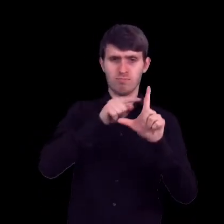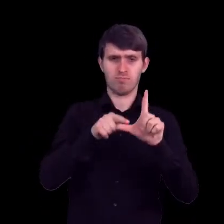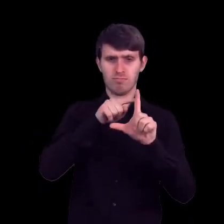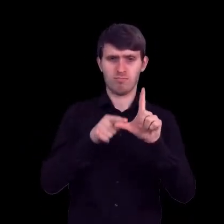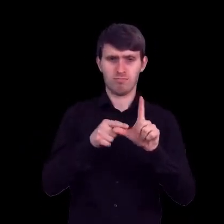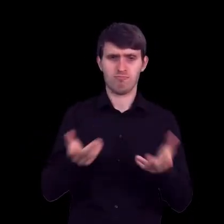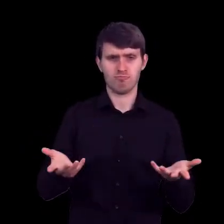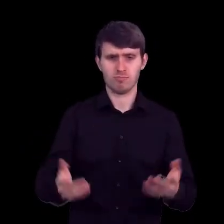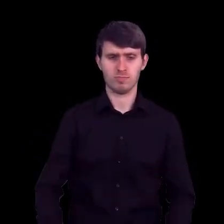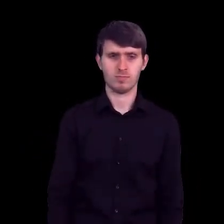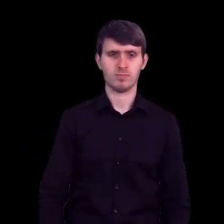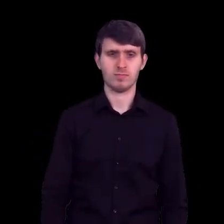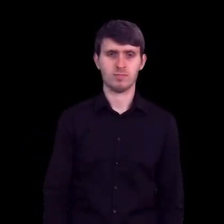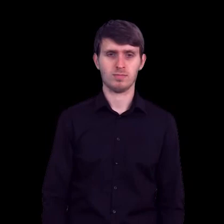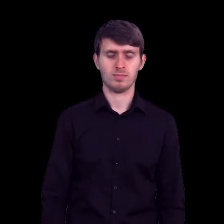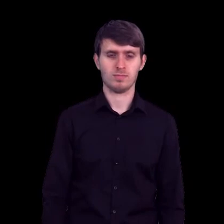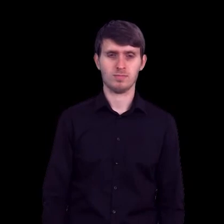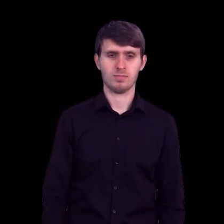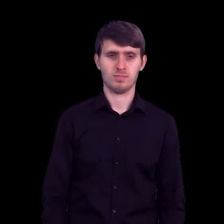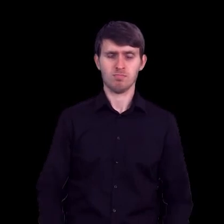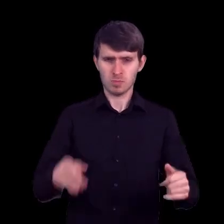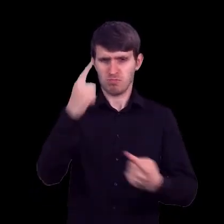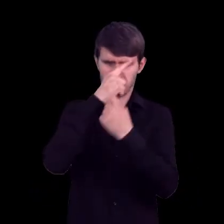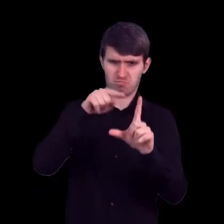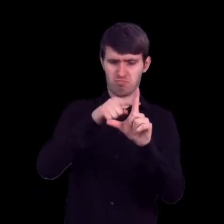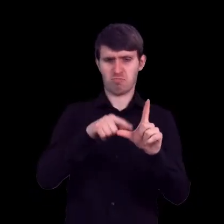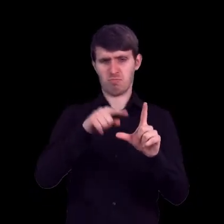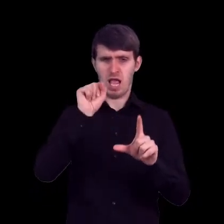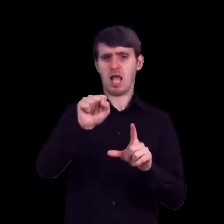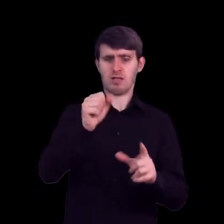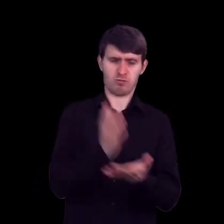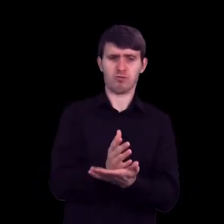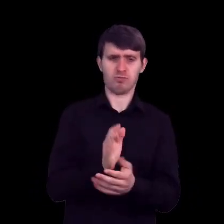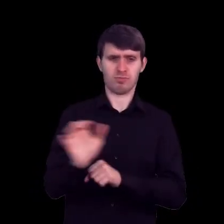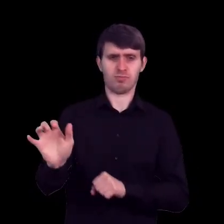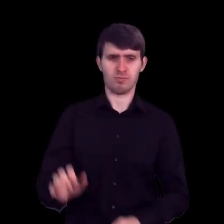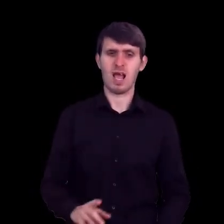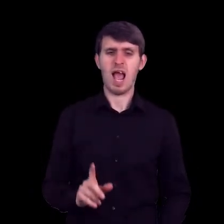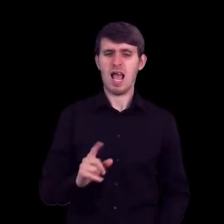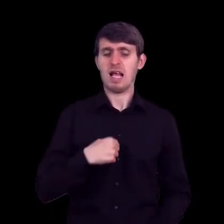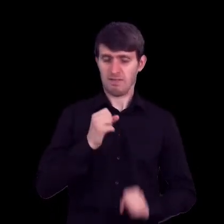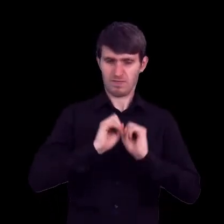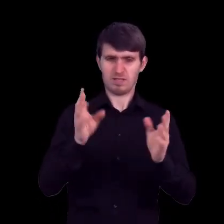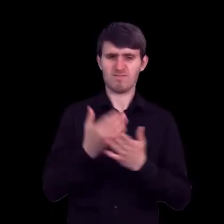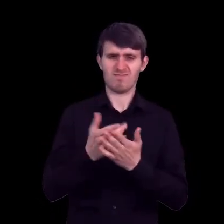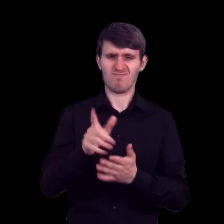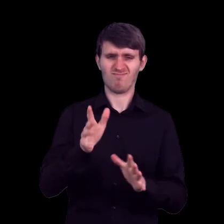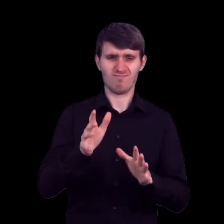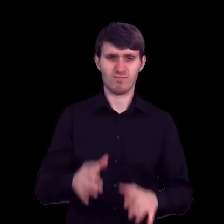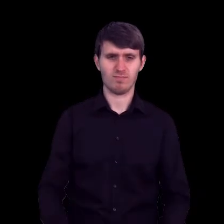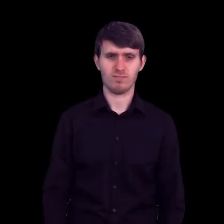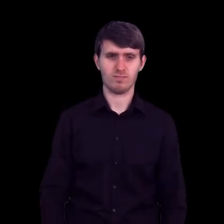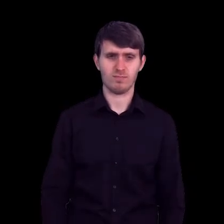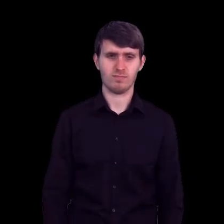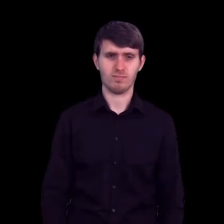Teraz zastanówmy się, jak nazwać. Jak nazwać ten kąt? Może was kusić, aby nazwać go kątem